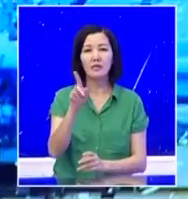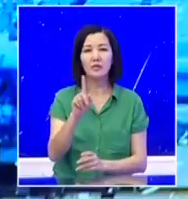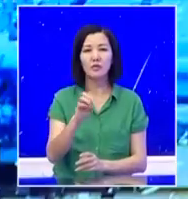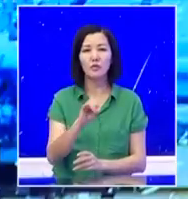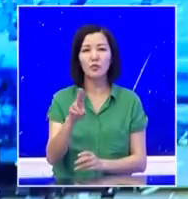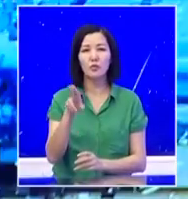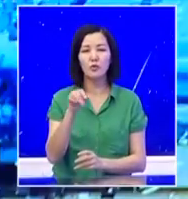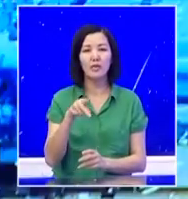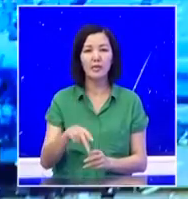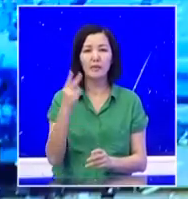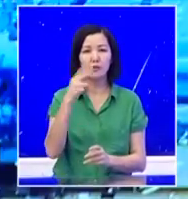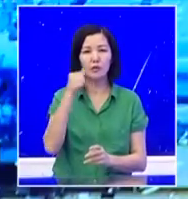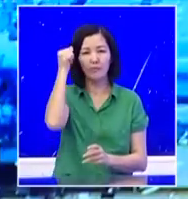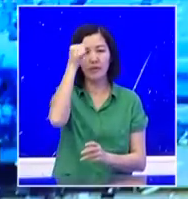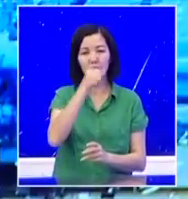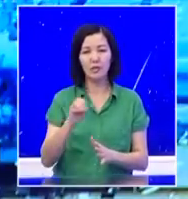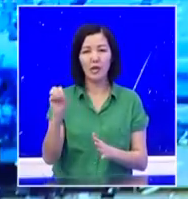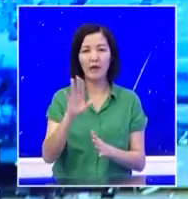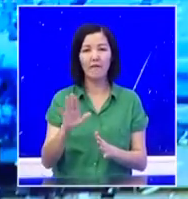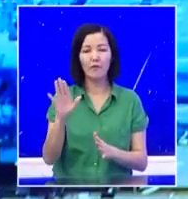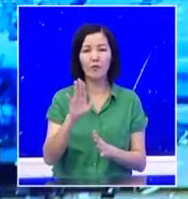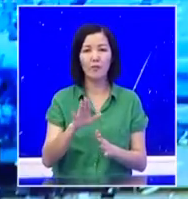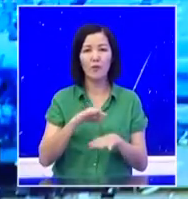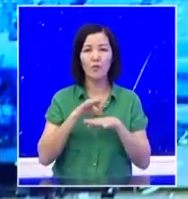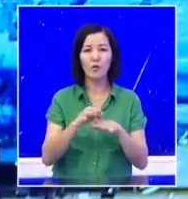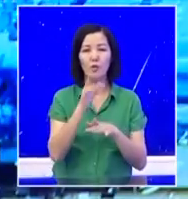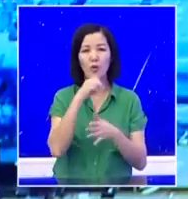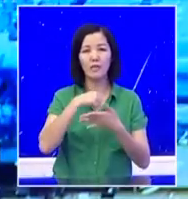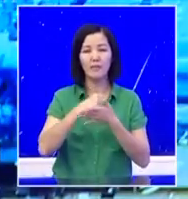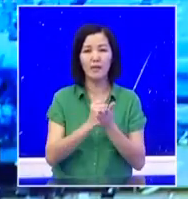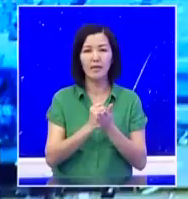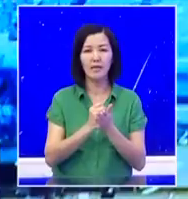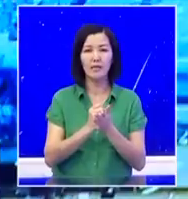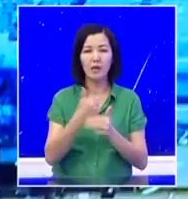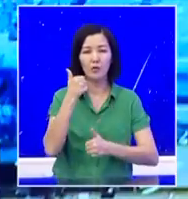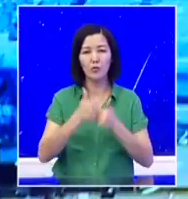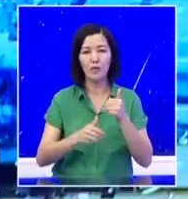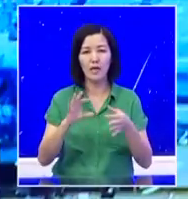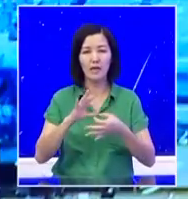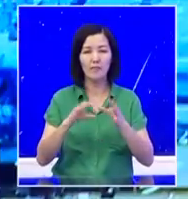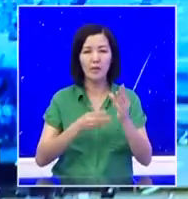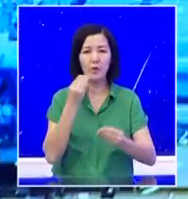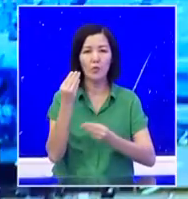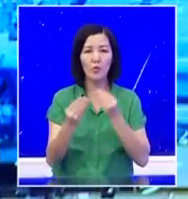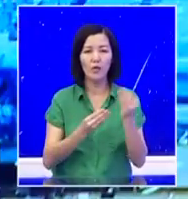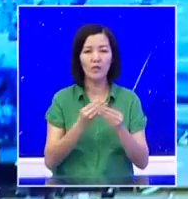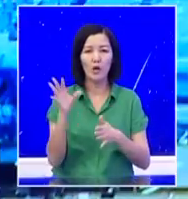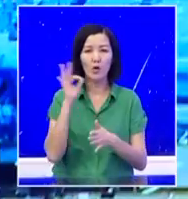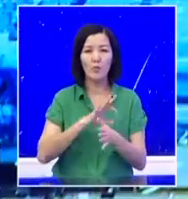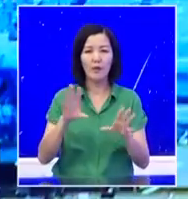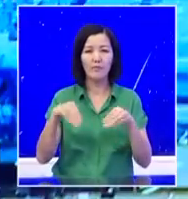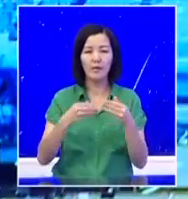Дзюдодан 2020 жылғы Европа чемпионатының өтетін уақыты белгіленді. Құрлықтық дода Олимпиада ойындарына ұпай